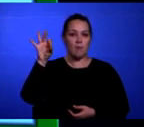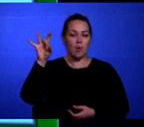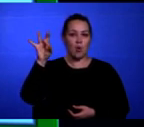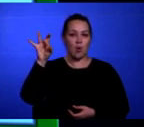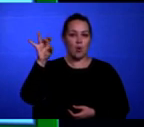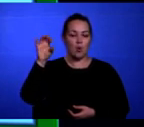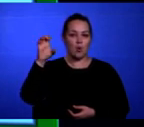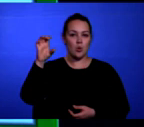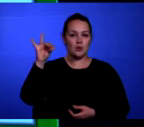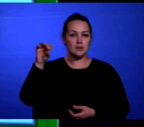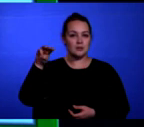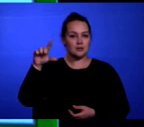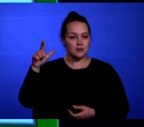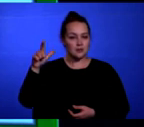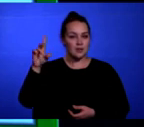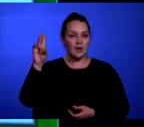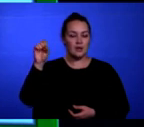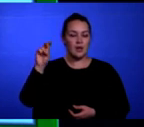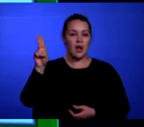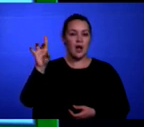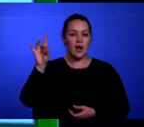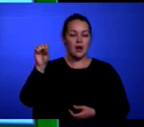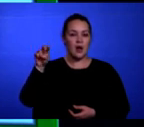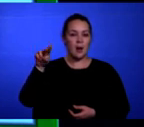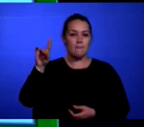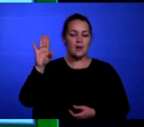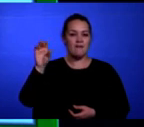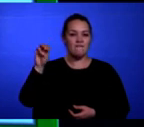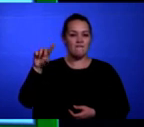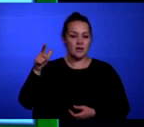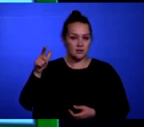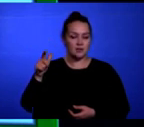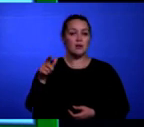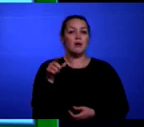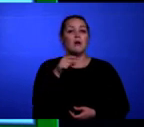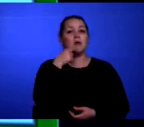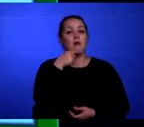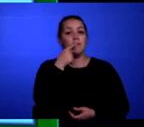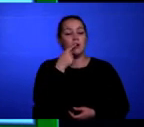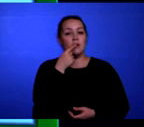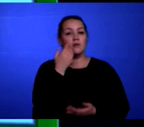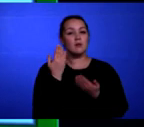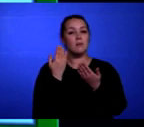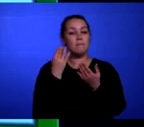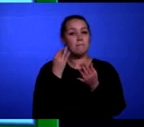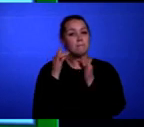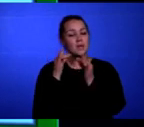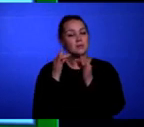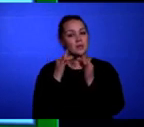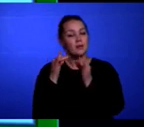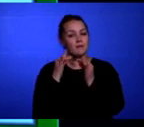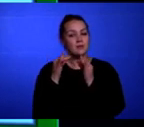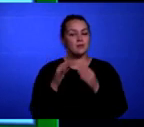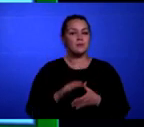накрапывать разговаривать беседовать давайте посмотрим